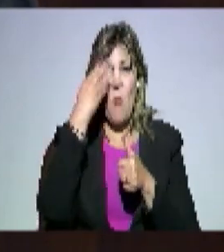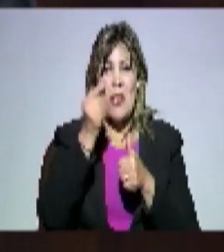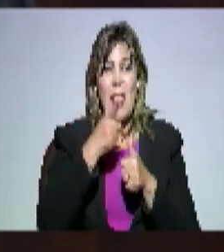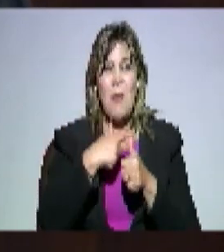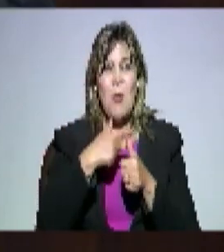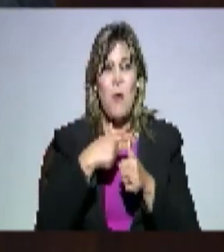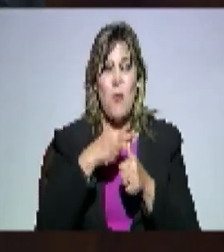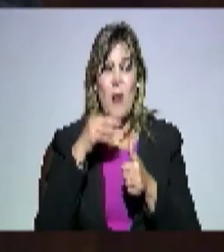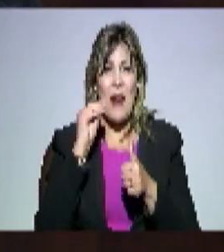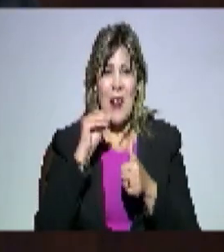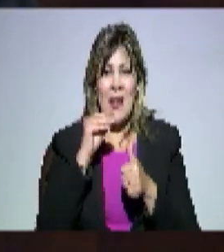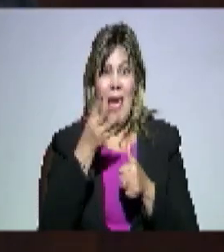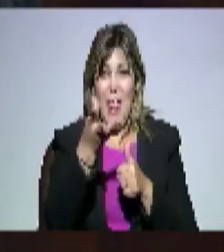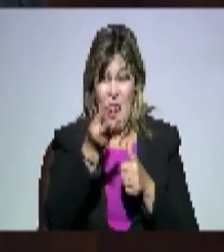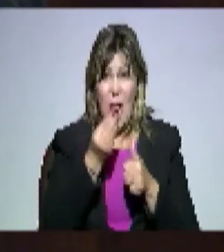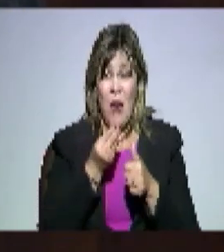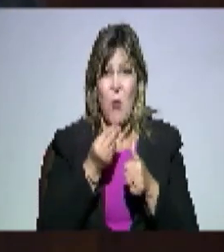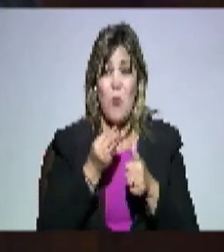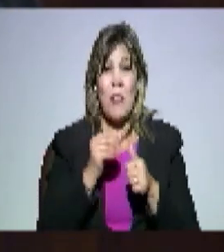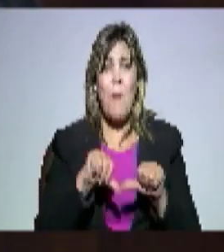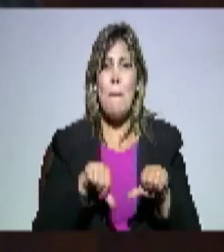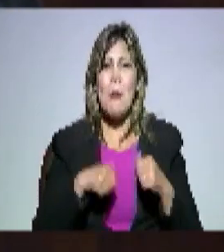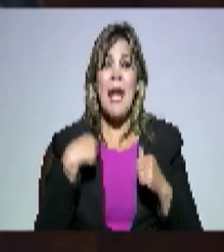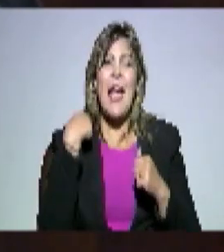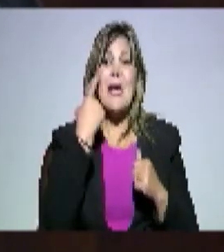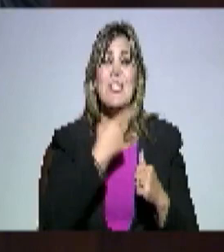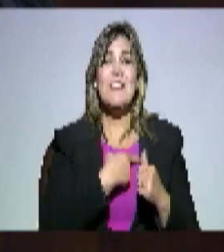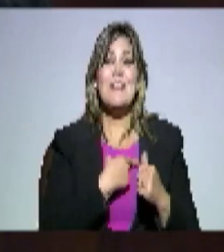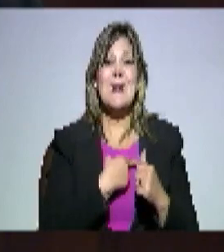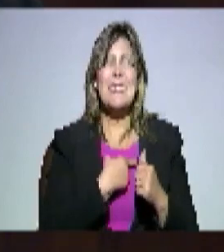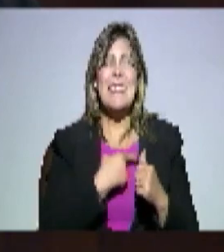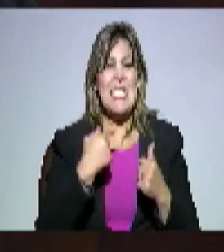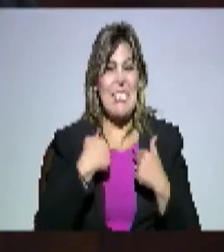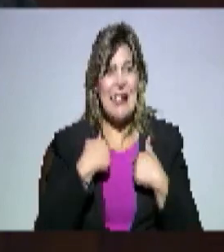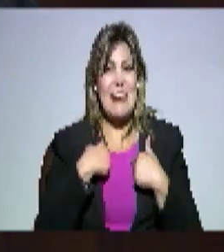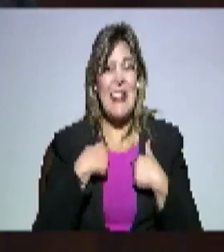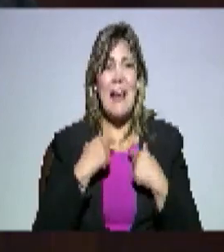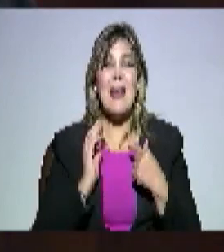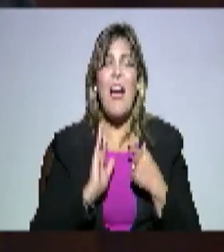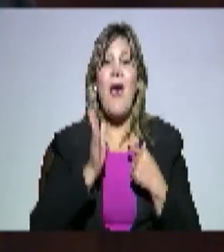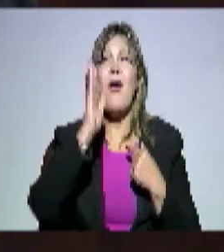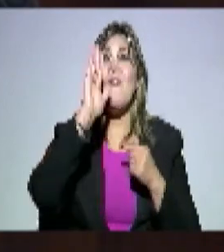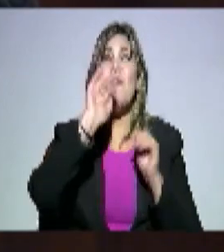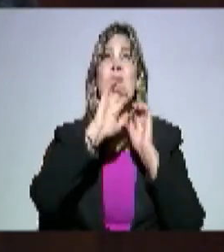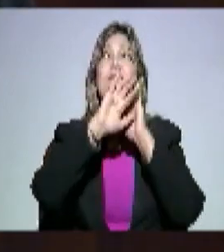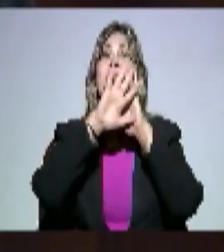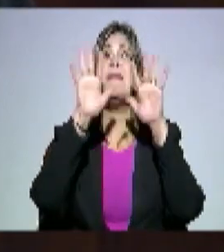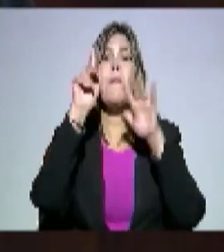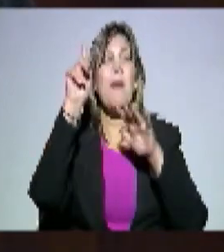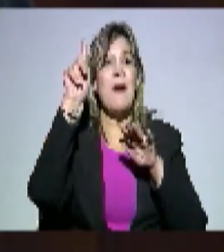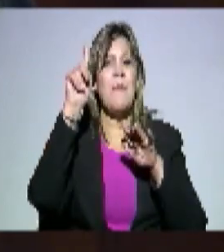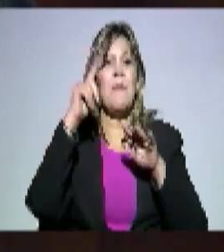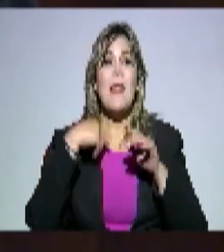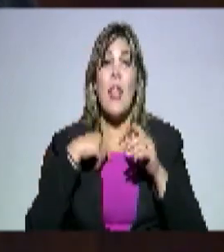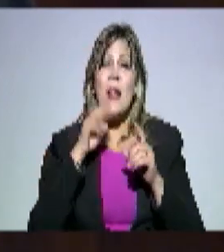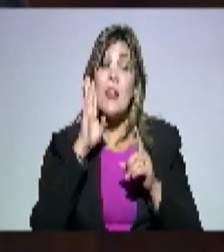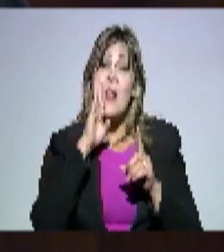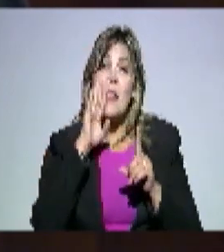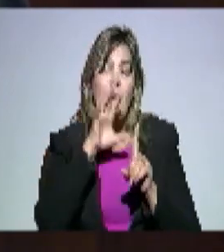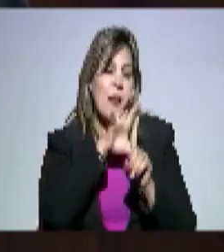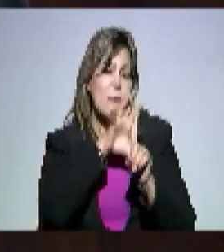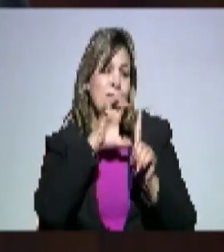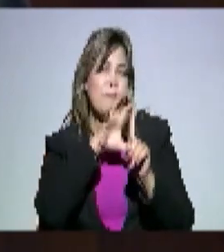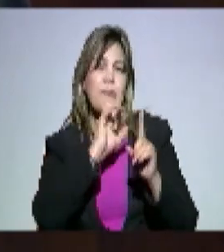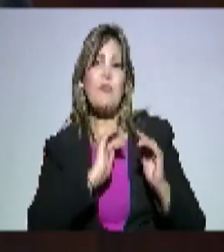هناخدها من سير القديسين او من صداقه القديسين ان احنا هنوصل لربنا او نتمثل بايمانهم